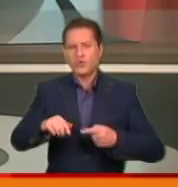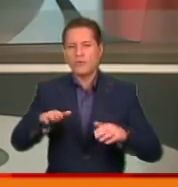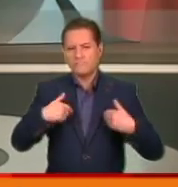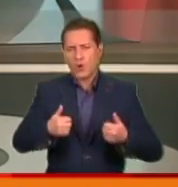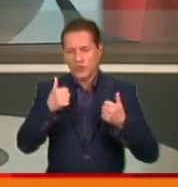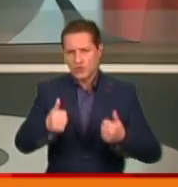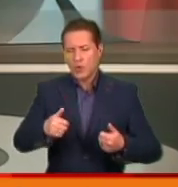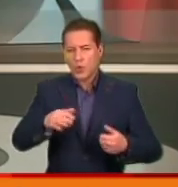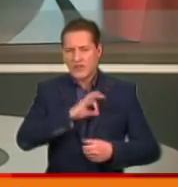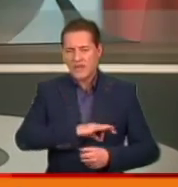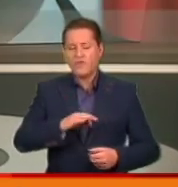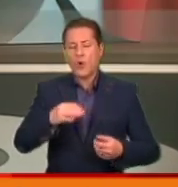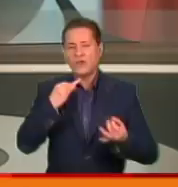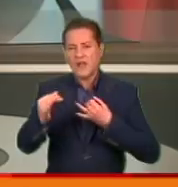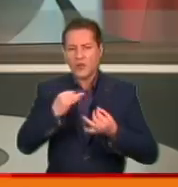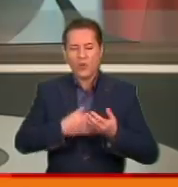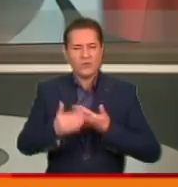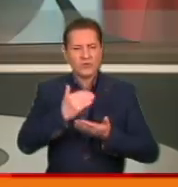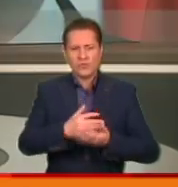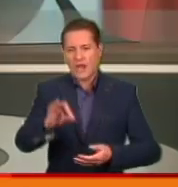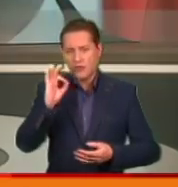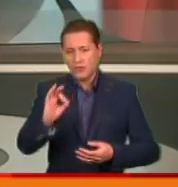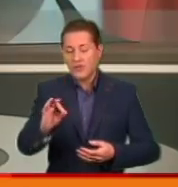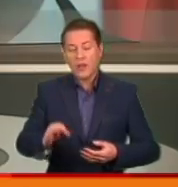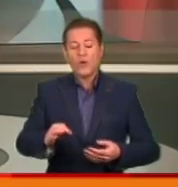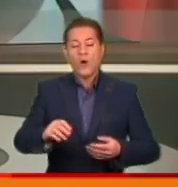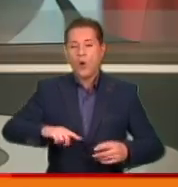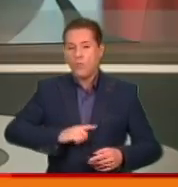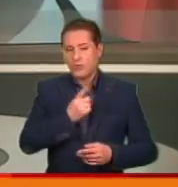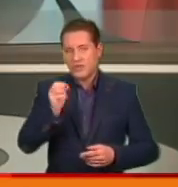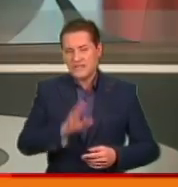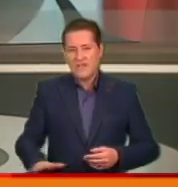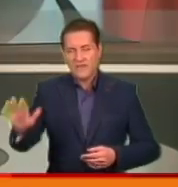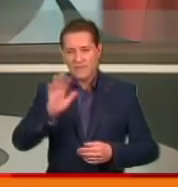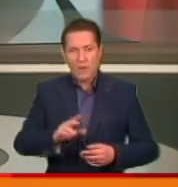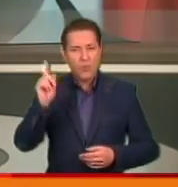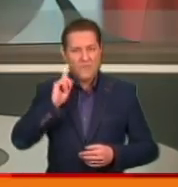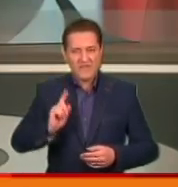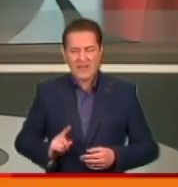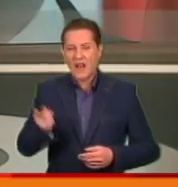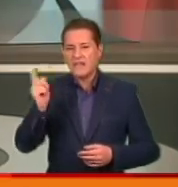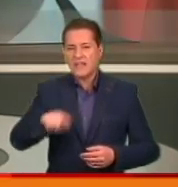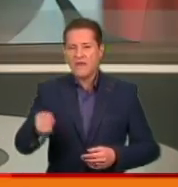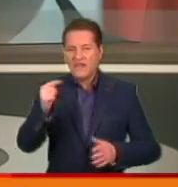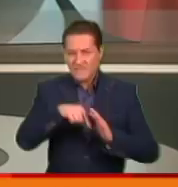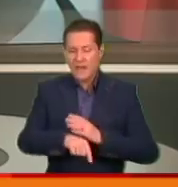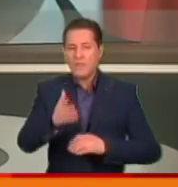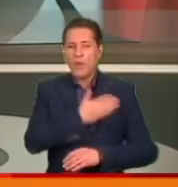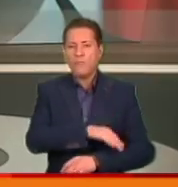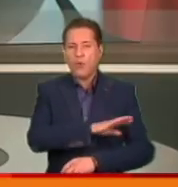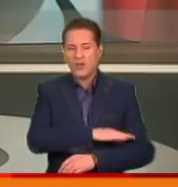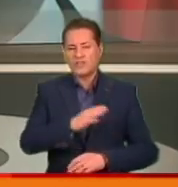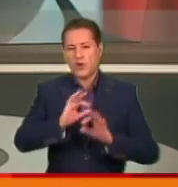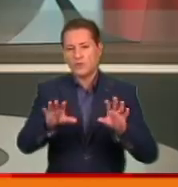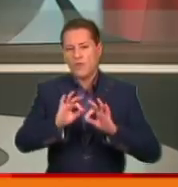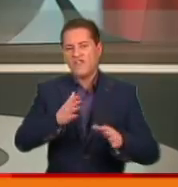діалогу. Однак результату це не дало. Обурилися таким правкам і в Європі, і в Ізраїлі, і навіть в самій Польщі. Дмитро